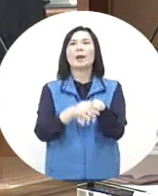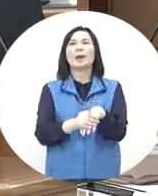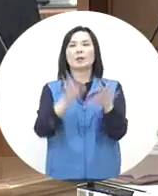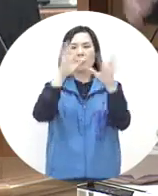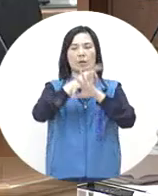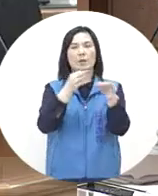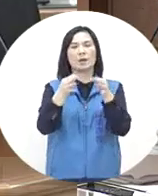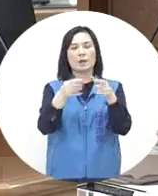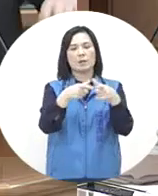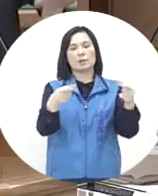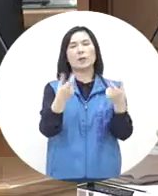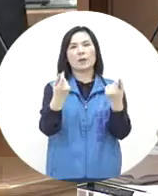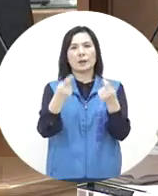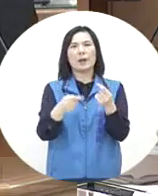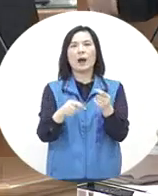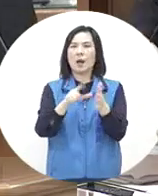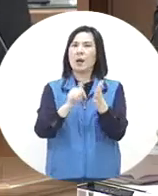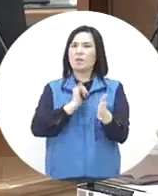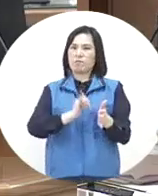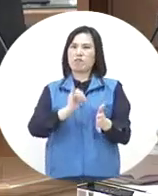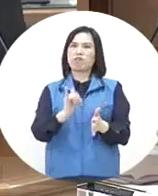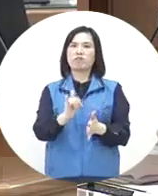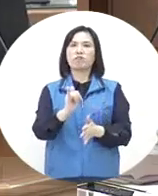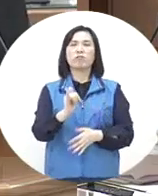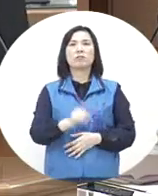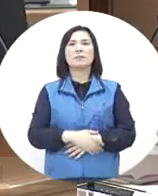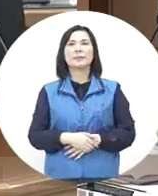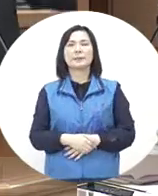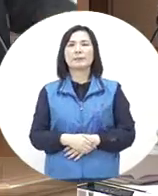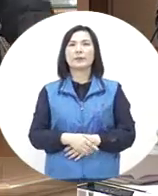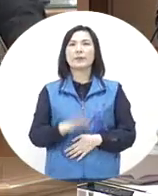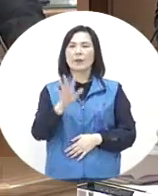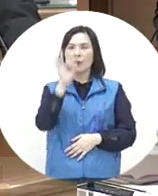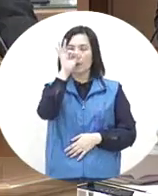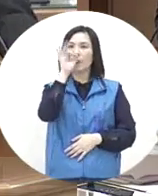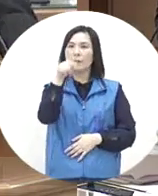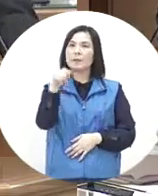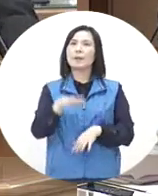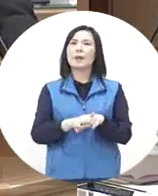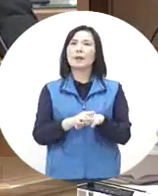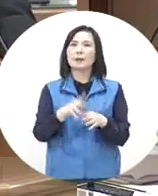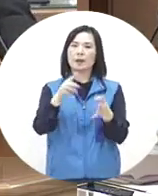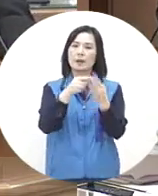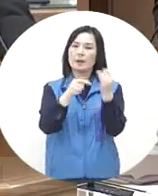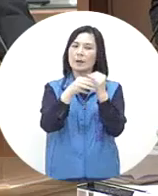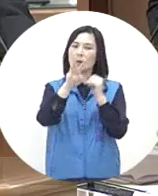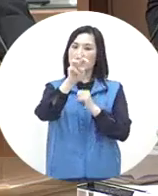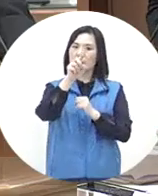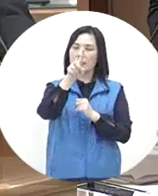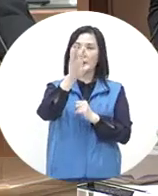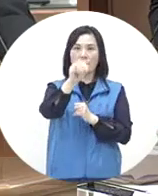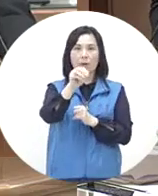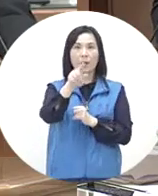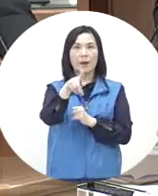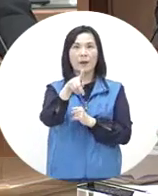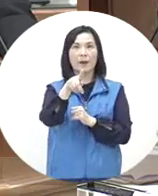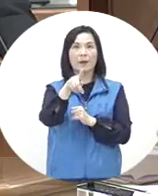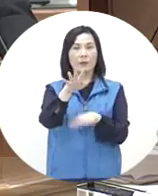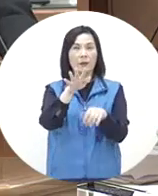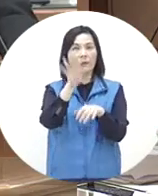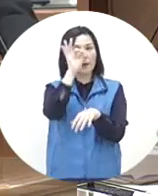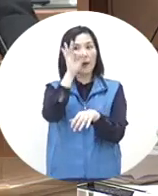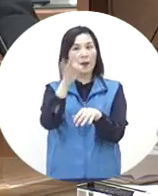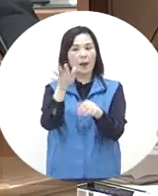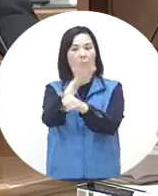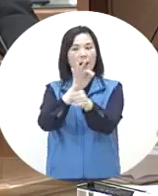年啦。 对啊，啊，所以 明年四月啊，我来看整个状况啦。 你31万份，你那是到时候看的数据。无解理